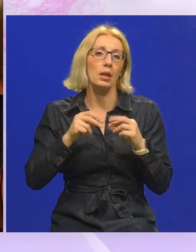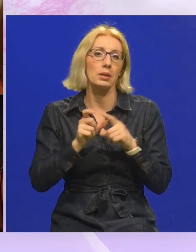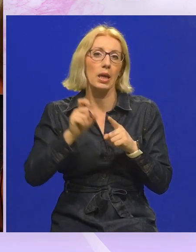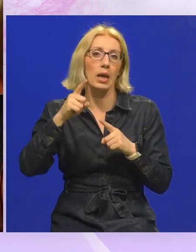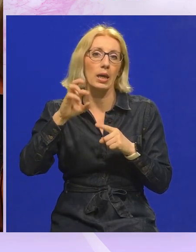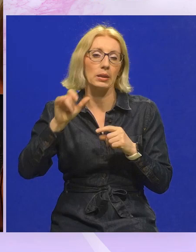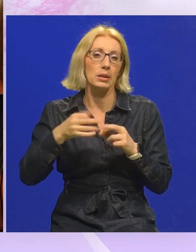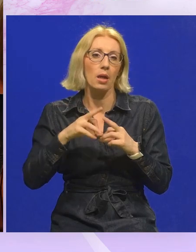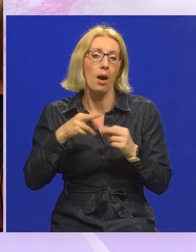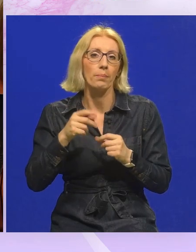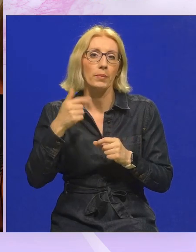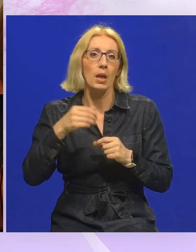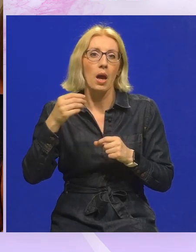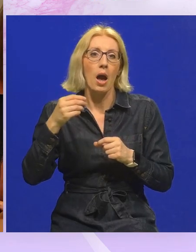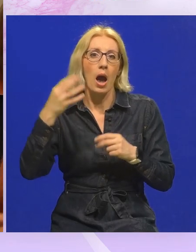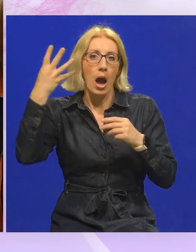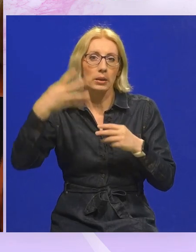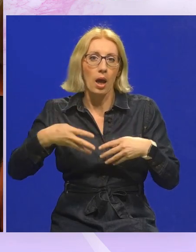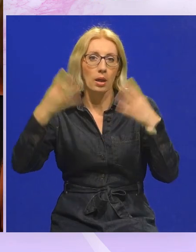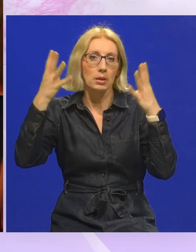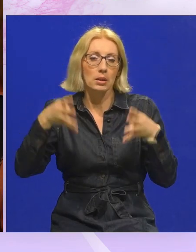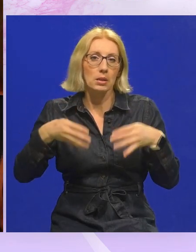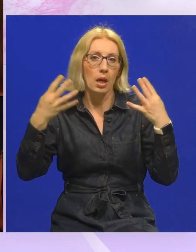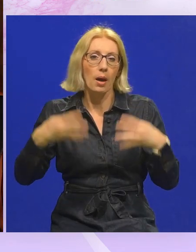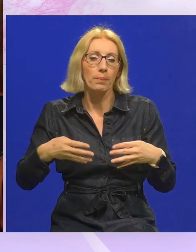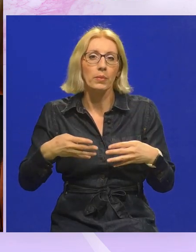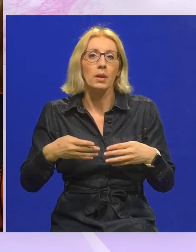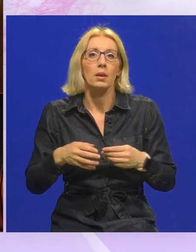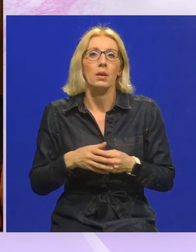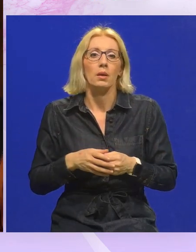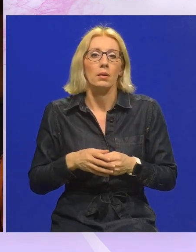I u analizi stanja smo također poslali te